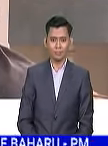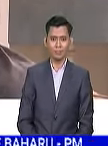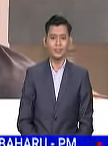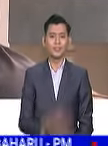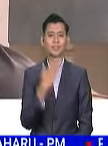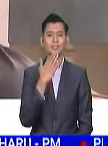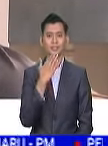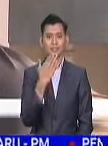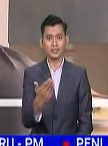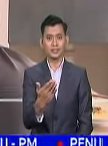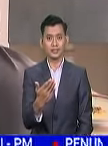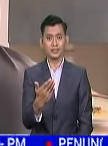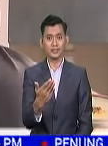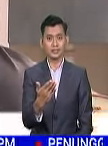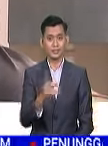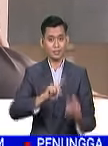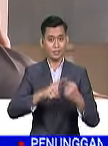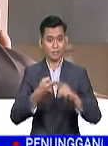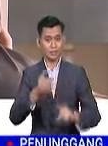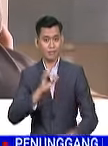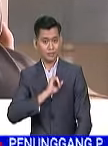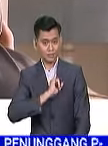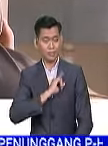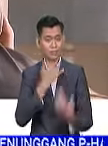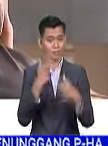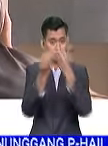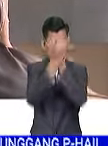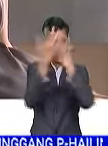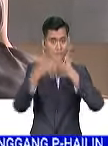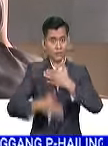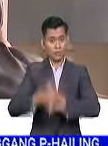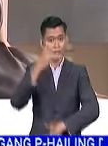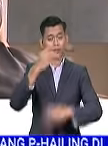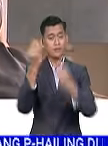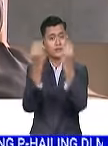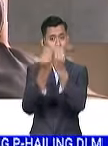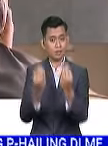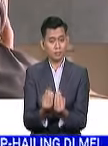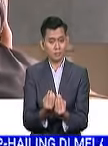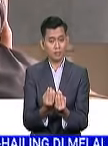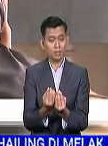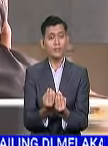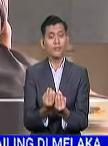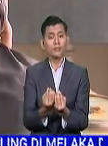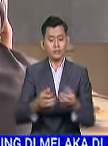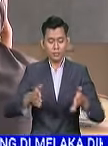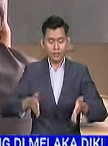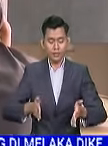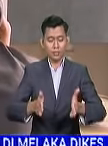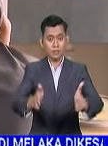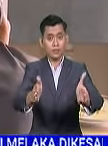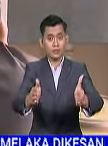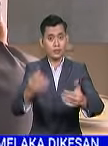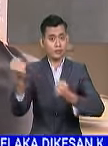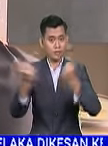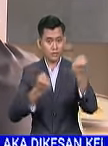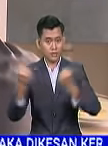Baik, terima kasih rakan penyampai, dan seperti yang dimaklumkan awal, jumlah trafik ke utara ini khususnya ke